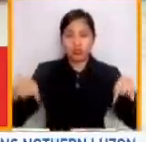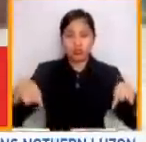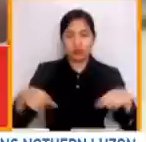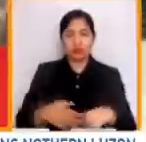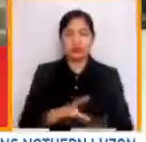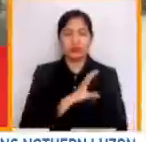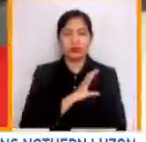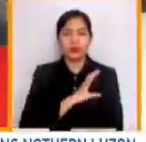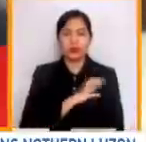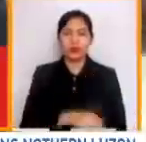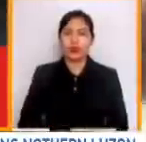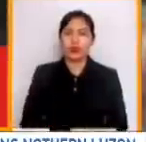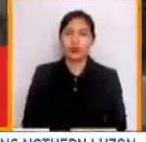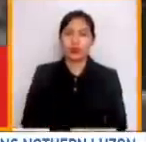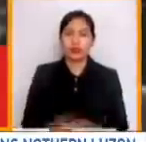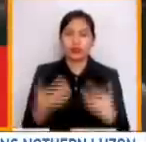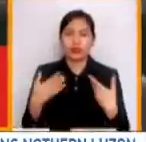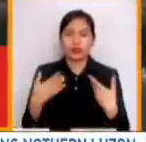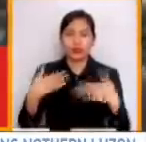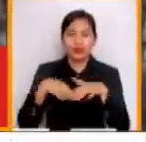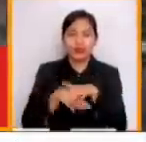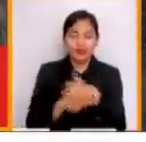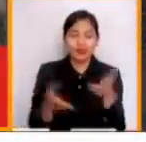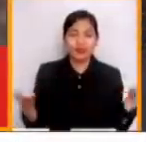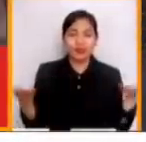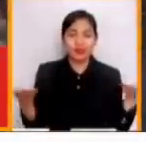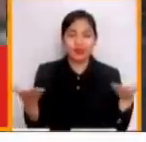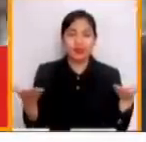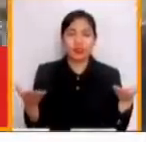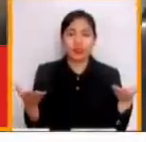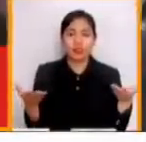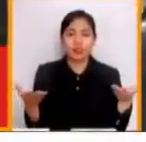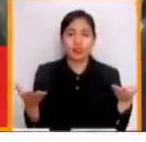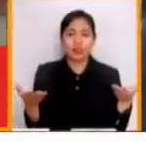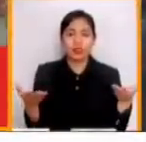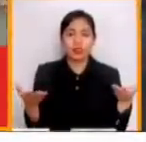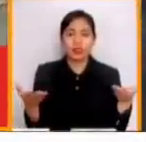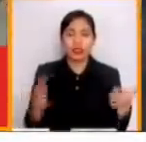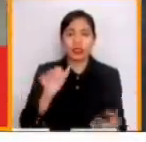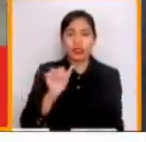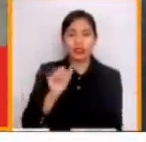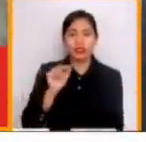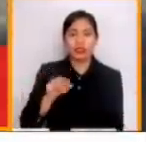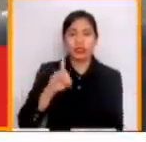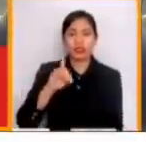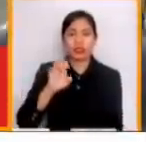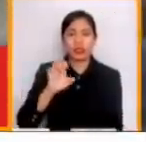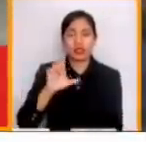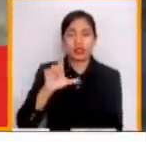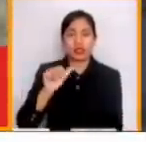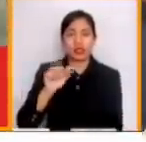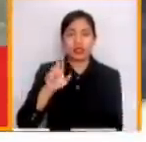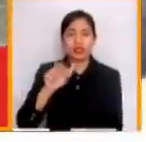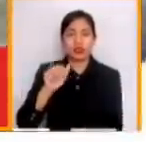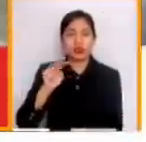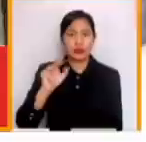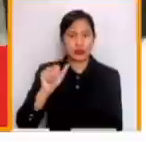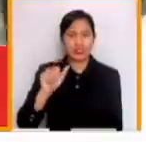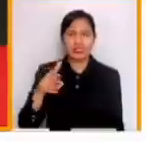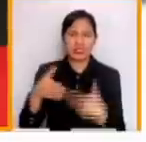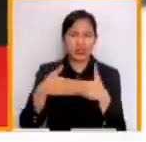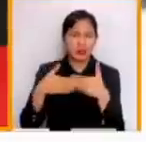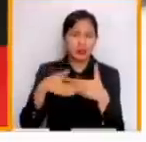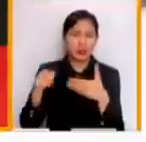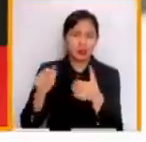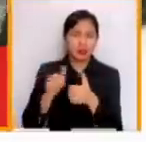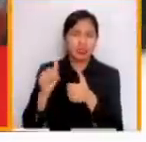mga pumapasok dito sa A. De La Rama, ilang metro yung layo doon mismo sa hotel kung saan